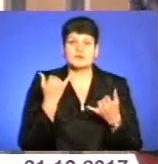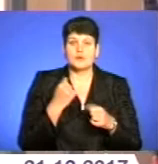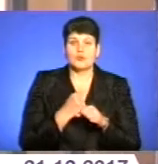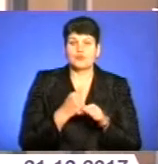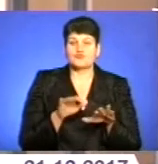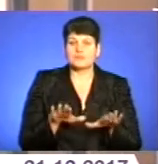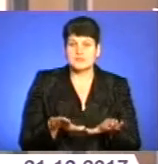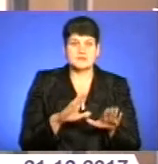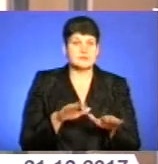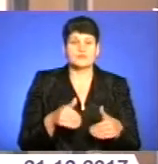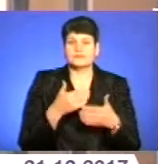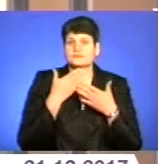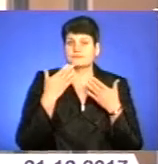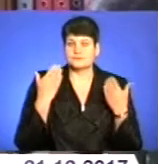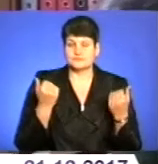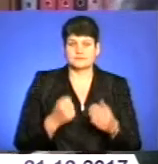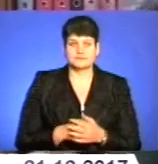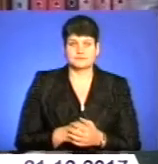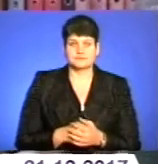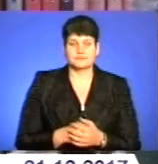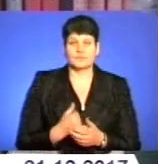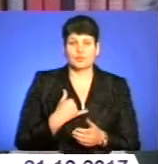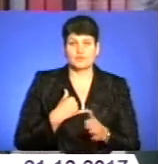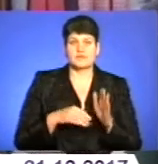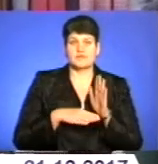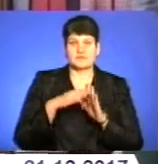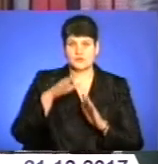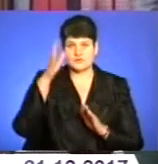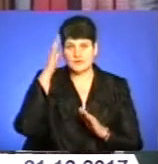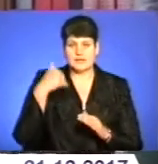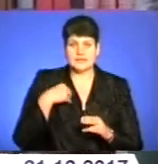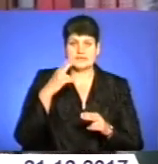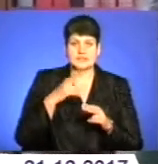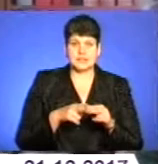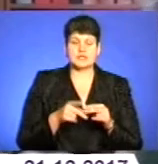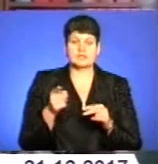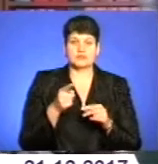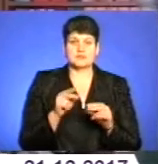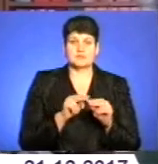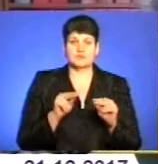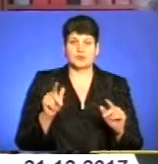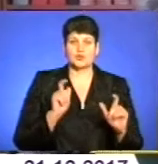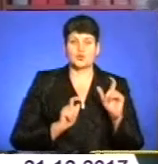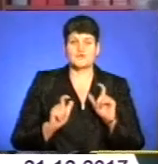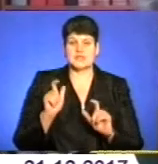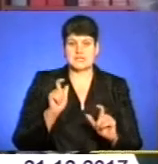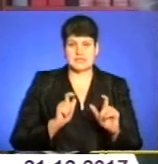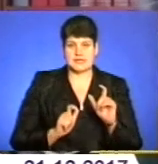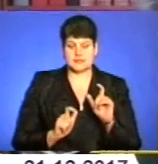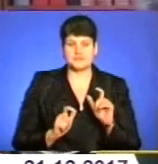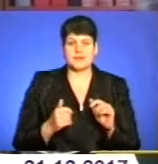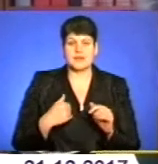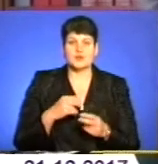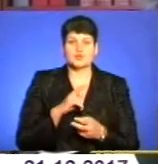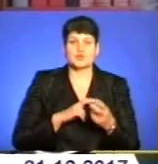місця їй не запропонували. У мене вища освіта. Я закінчила Тернопільський педагогічний університет. Я